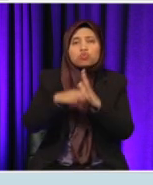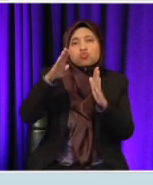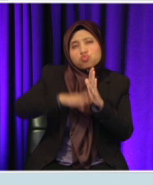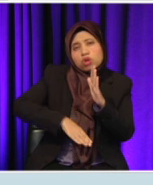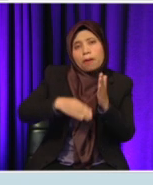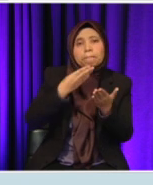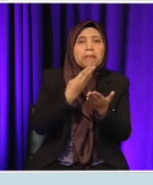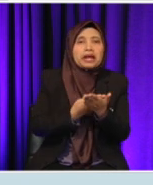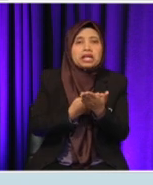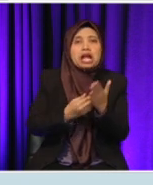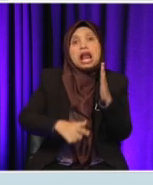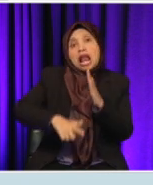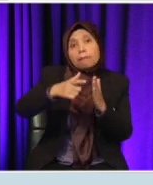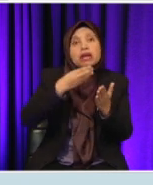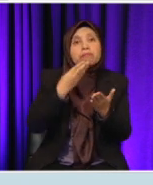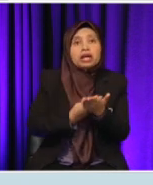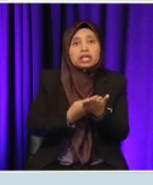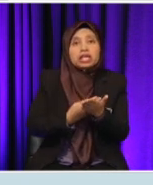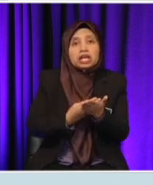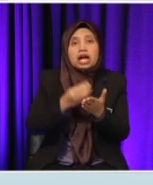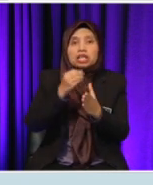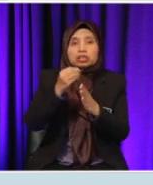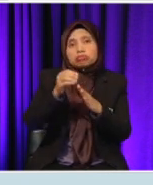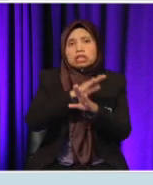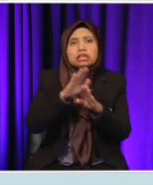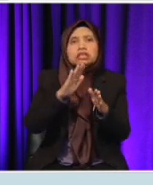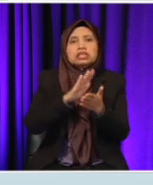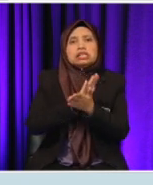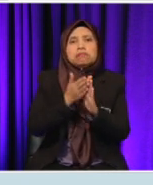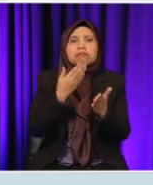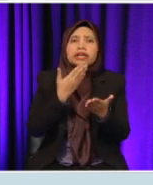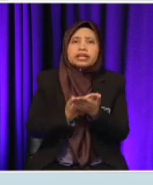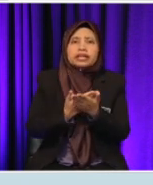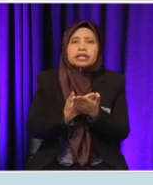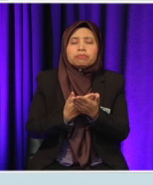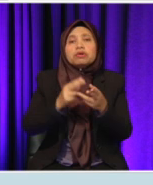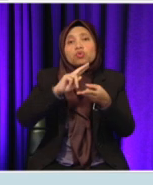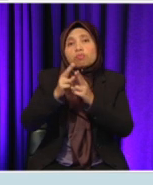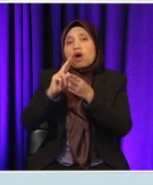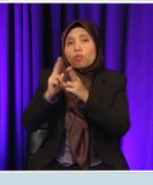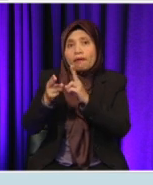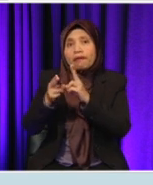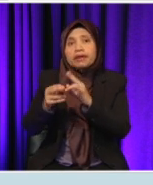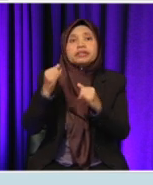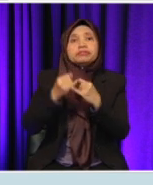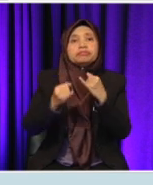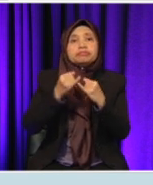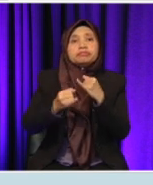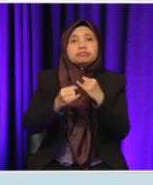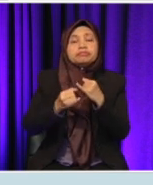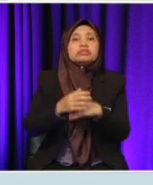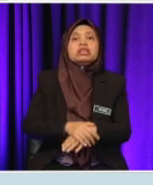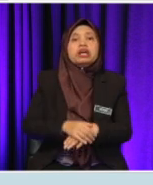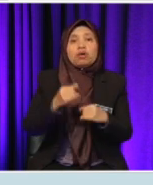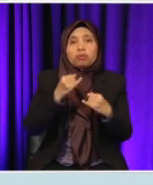padi yang lebih baik atau Adipati yang baik Tuh jadi tak baik ah dia berubah-rubah kemudian kita yang terakhir kita adalah watak pipih